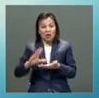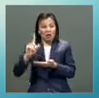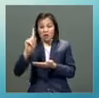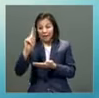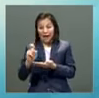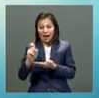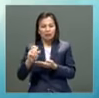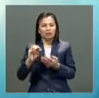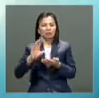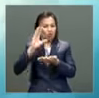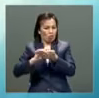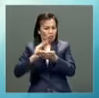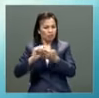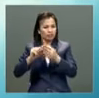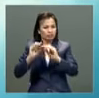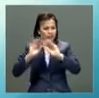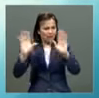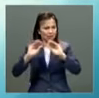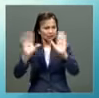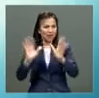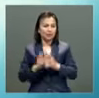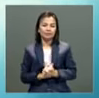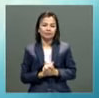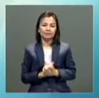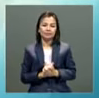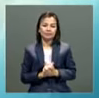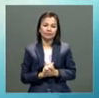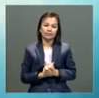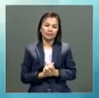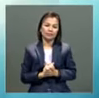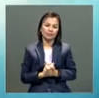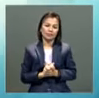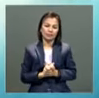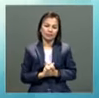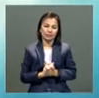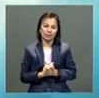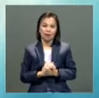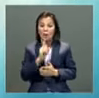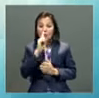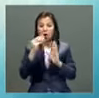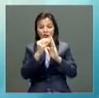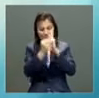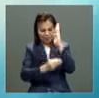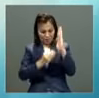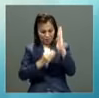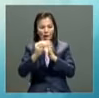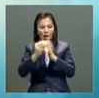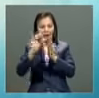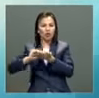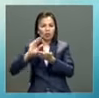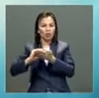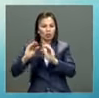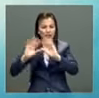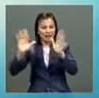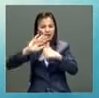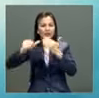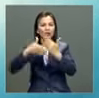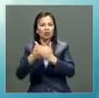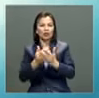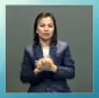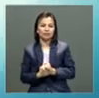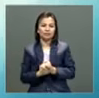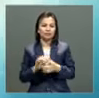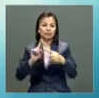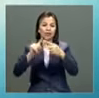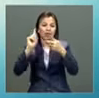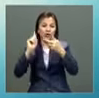ครับอันนี้ทันทีทันใดที่จะได้เห็นภาพชุดนี้แล้วรวมไปถึงอย่างที่บอกไปถึงระดับของจังหวัดเลยตอนนี้ก็เปิดเผยกันทั้งหมดส